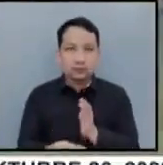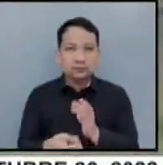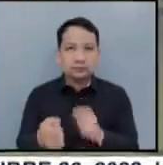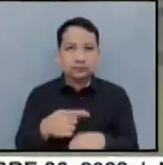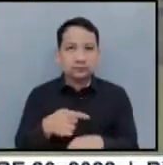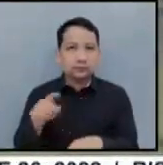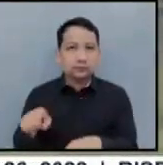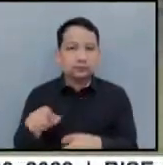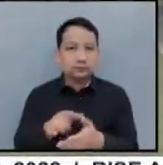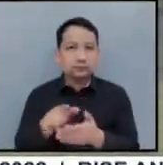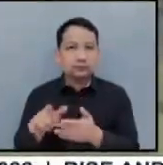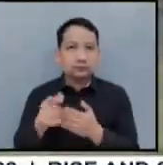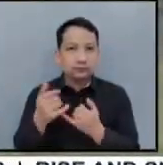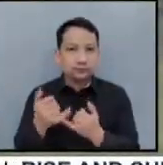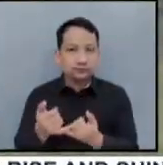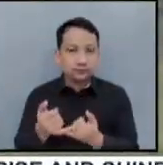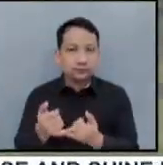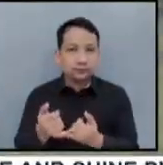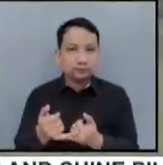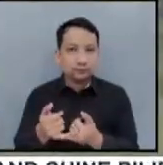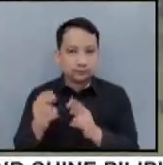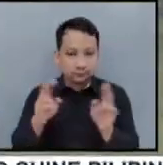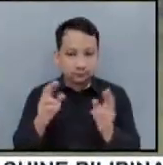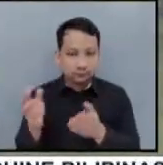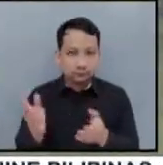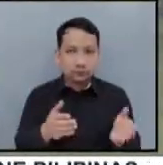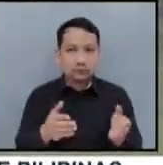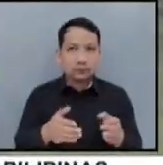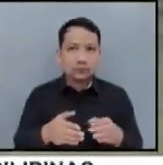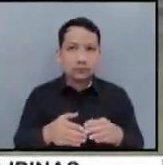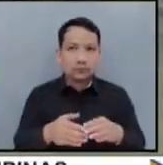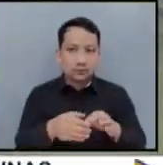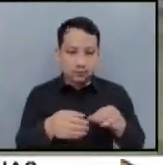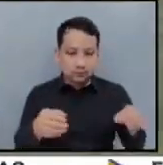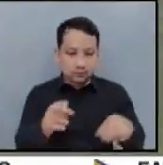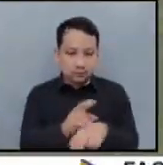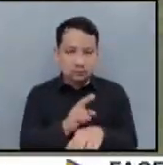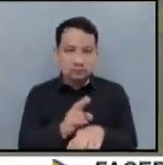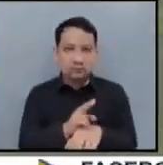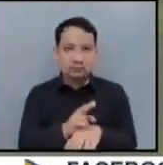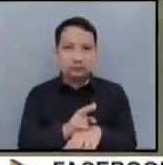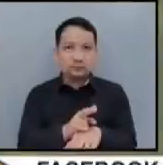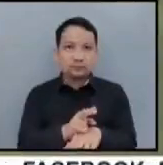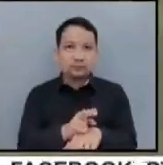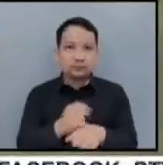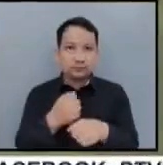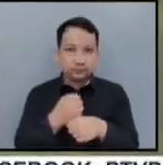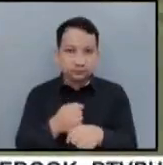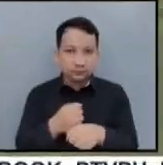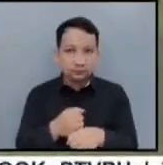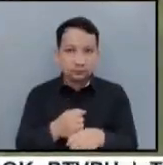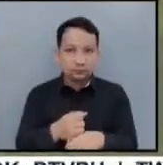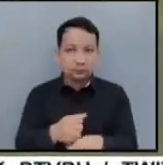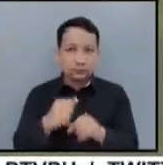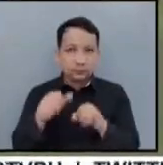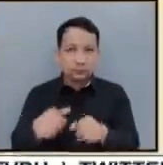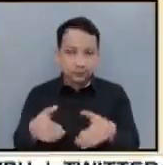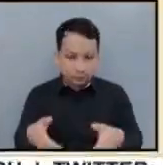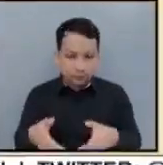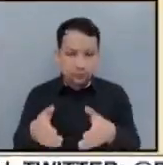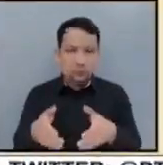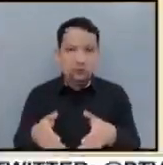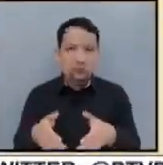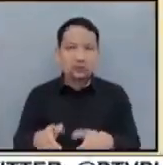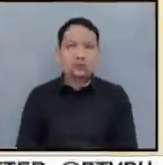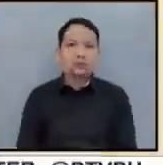Sa ngayon, inihanda na ang crane na gagamitin para sa paggawa ng pansamantalang daan at staging area.